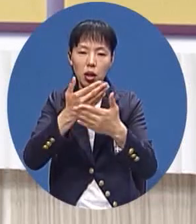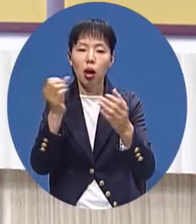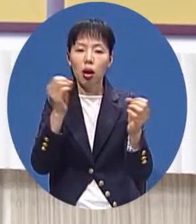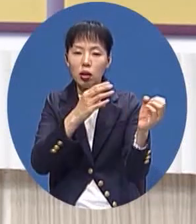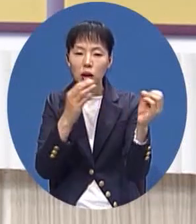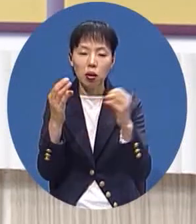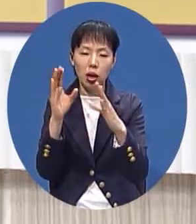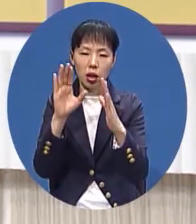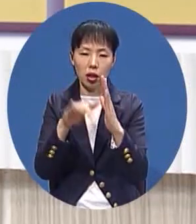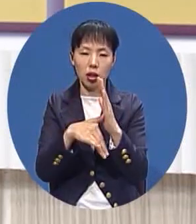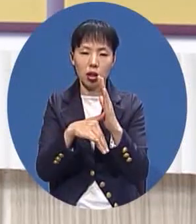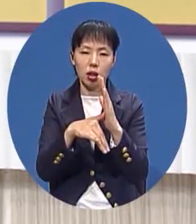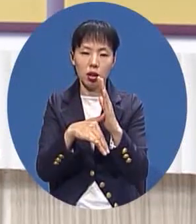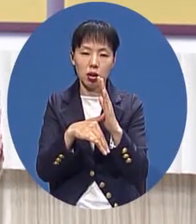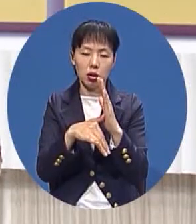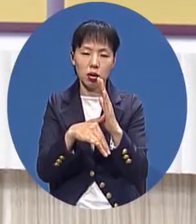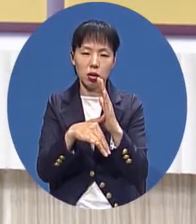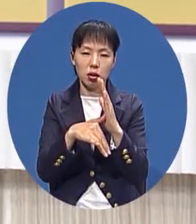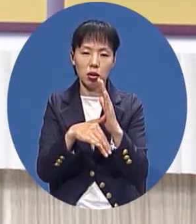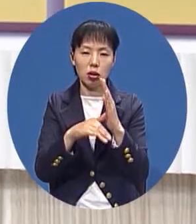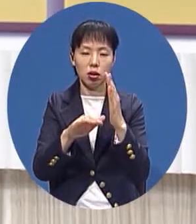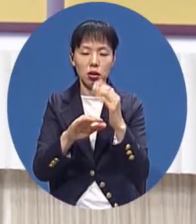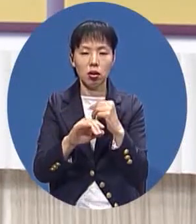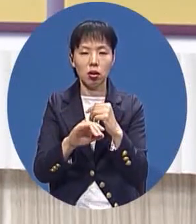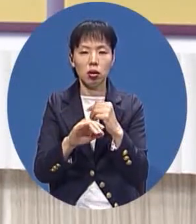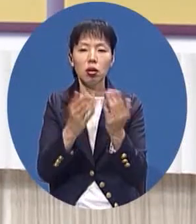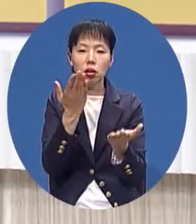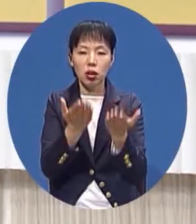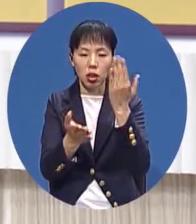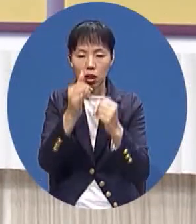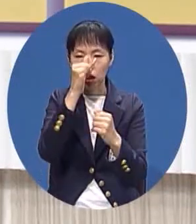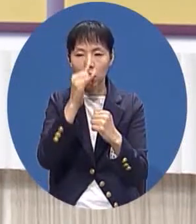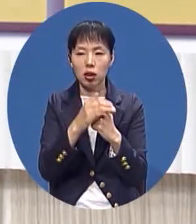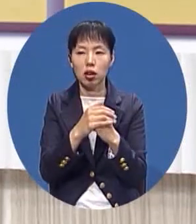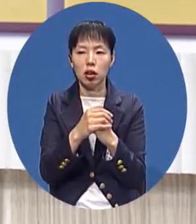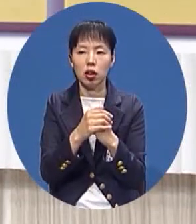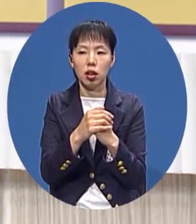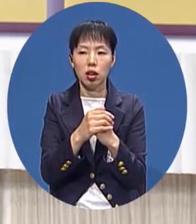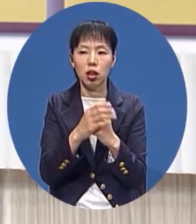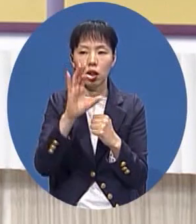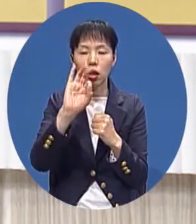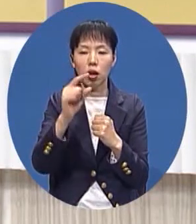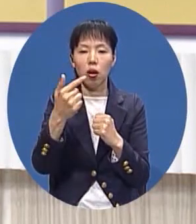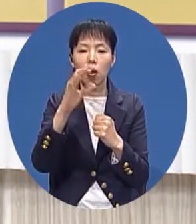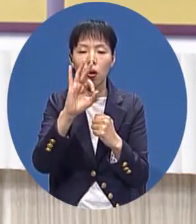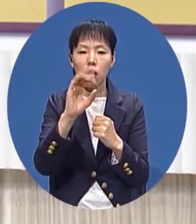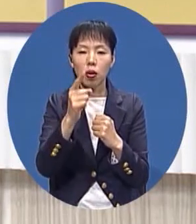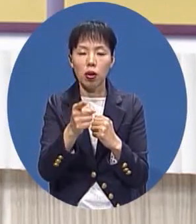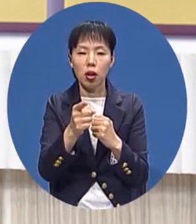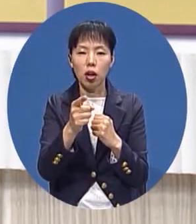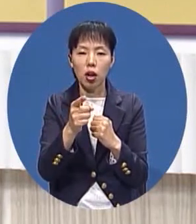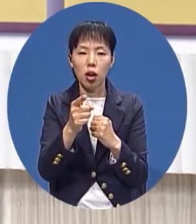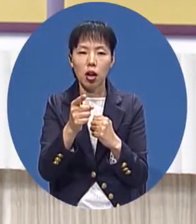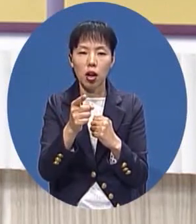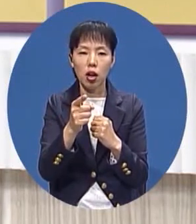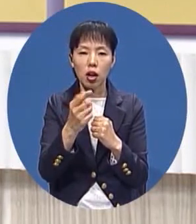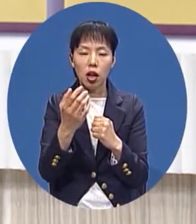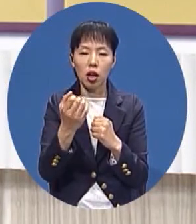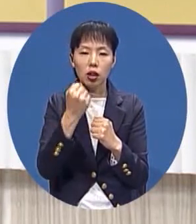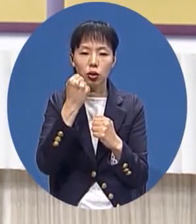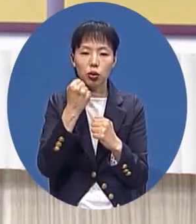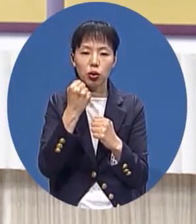차이를 보이는 것 같습니다. 그래서 그 언어가 갖고 있는 주 기능적인 측면에서 이제 어머니가 집중을 하셔야 될 것